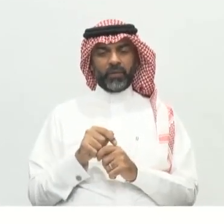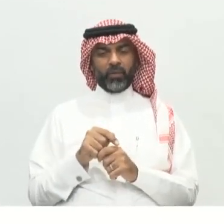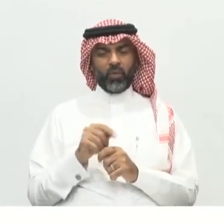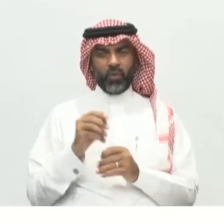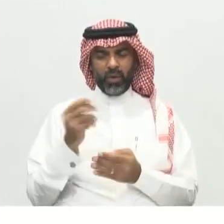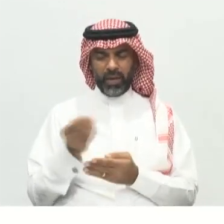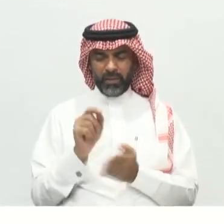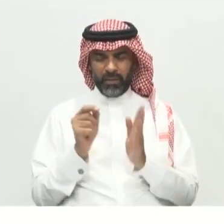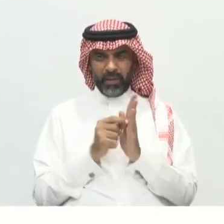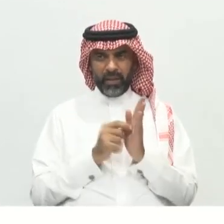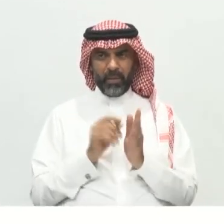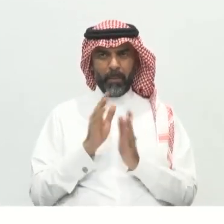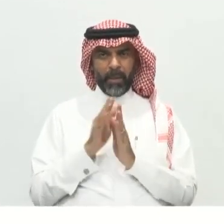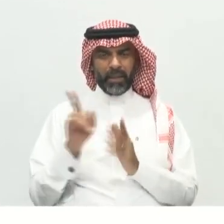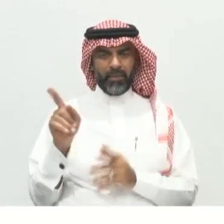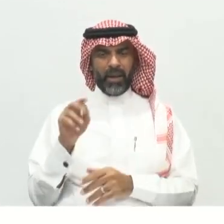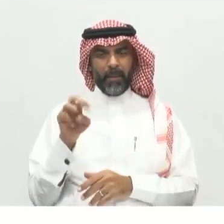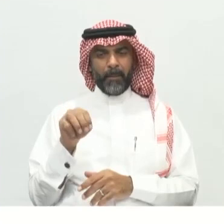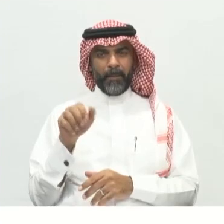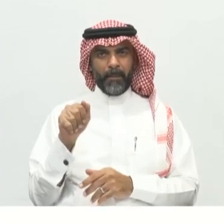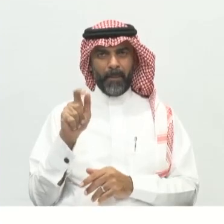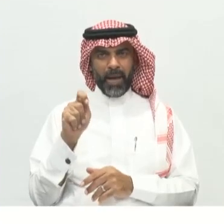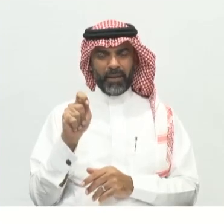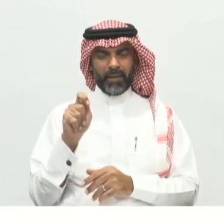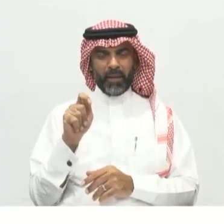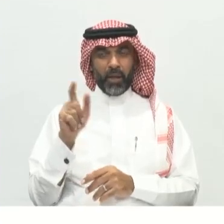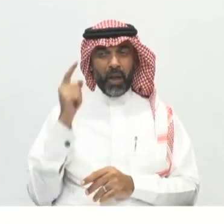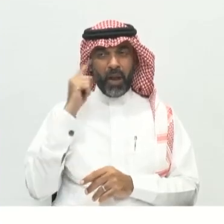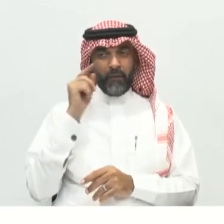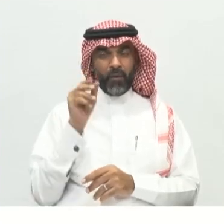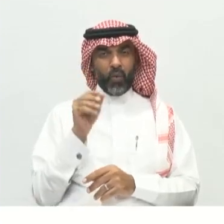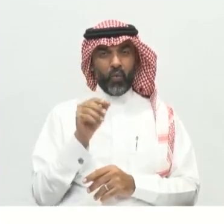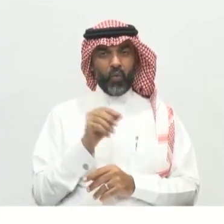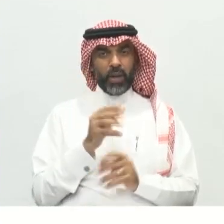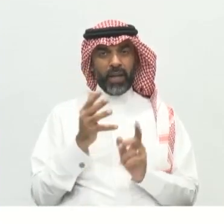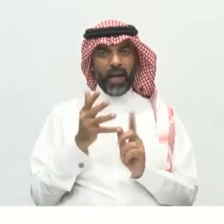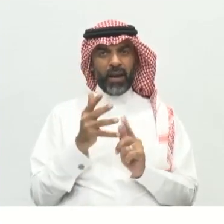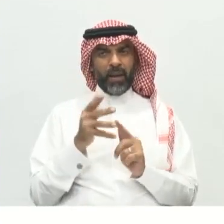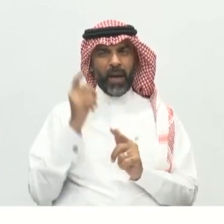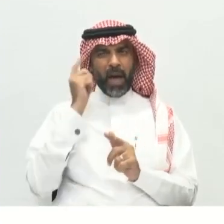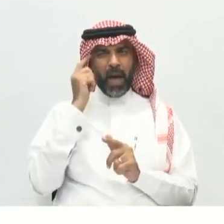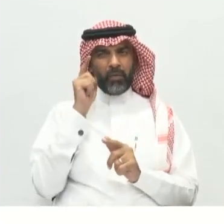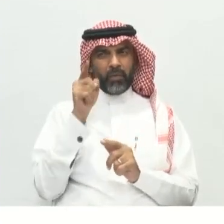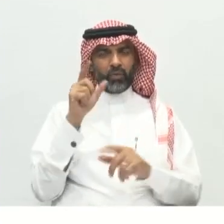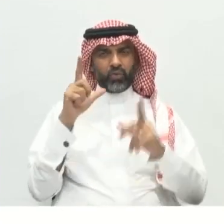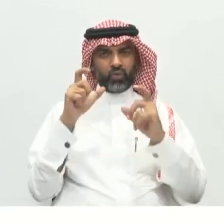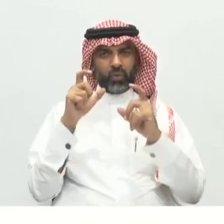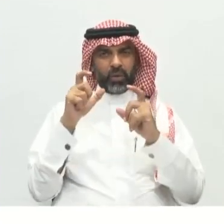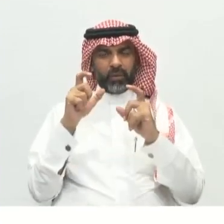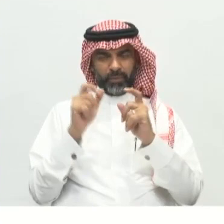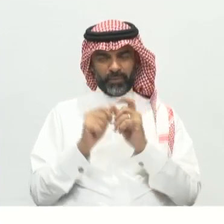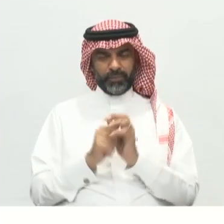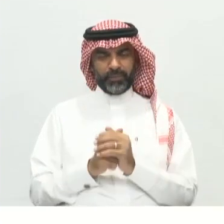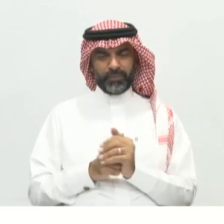باستخدام مكتبه مات بلوت لايبراري اخذنا في الوحده الرابعه التعرف على الصور اخذنا مكتبه المات بلوت